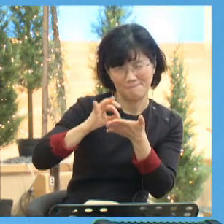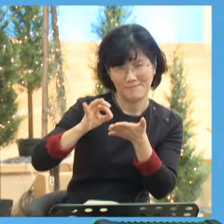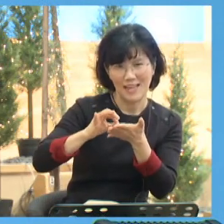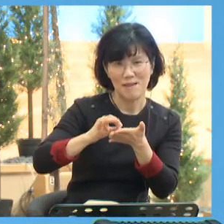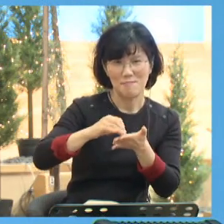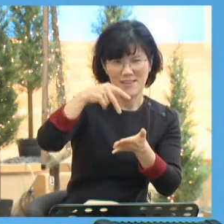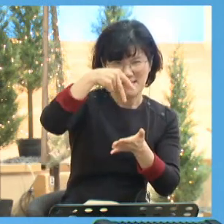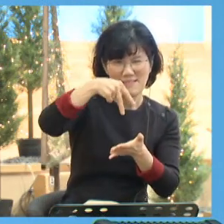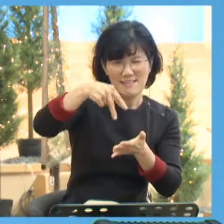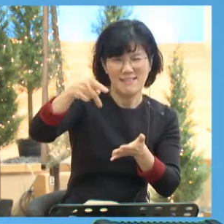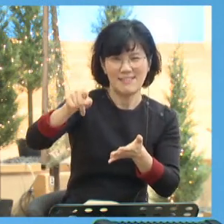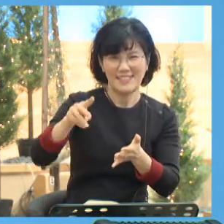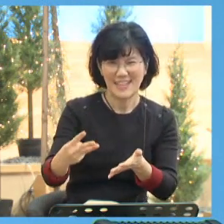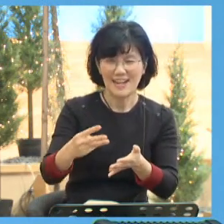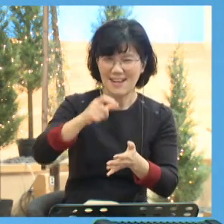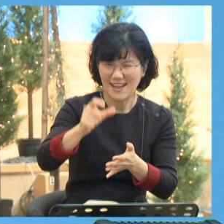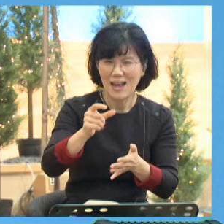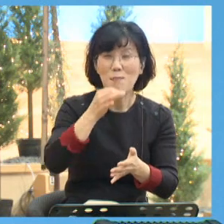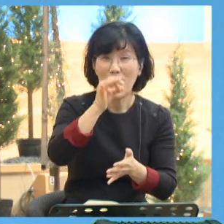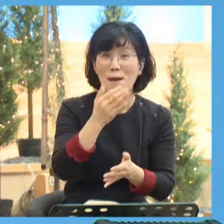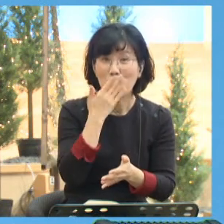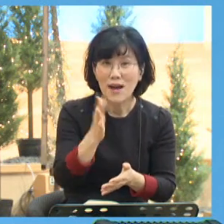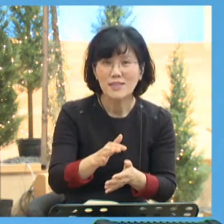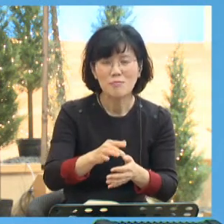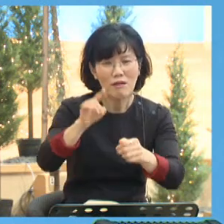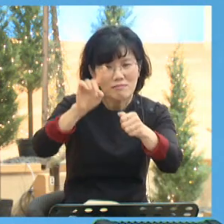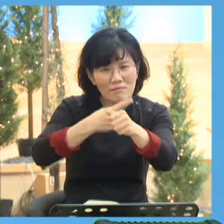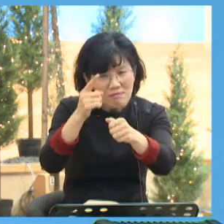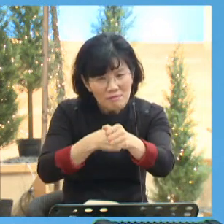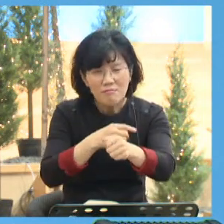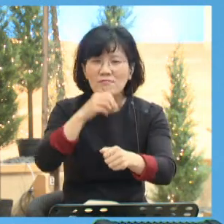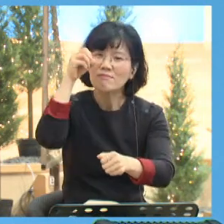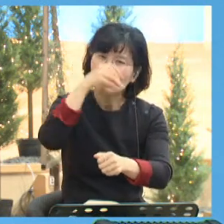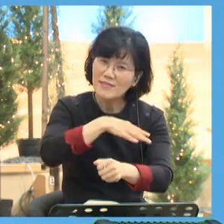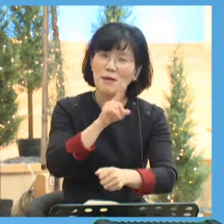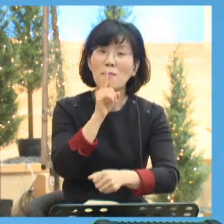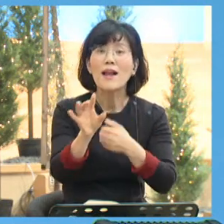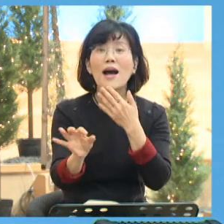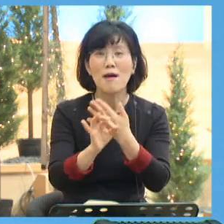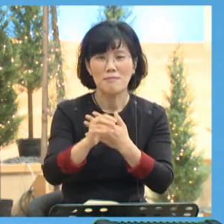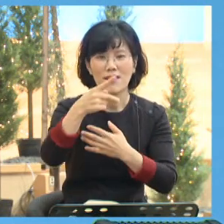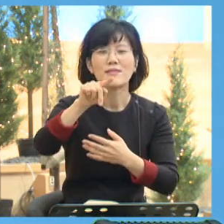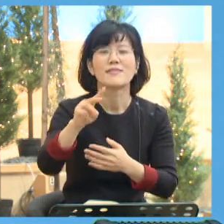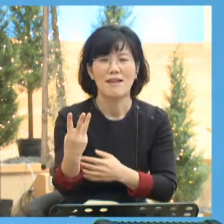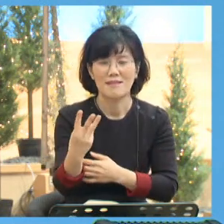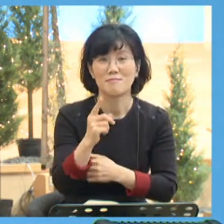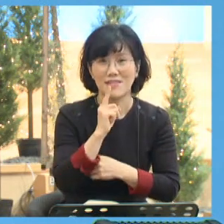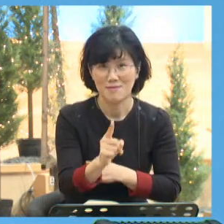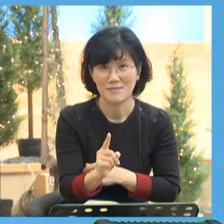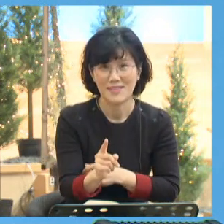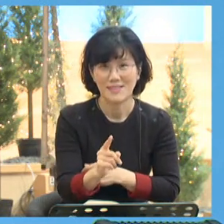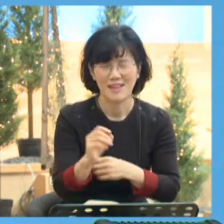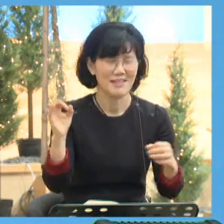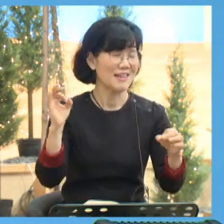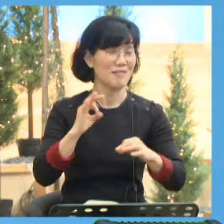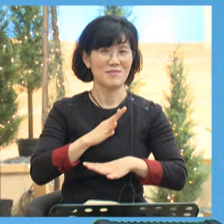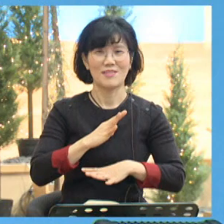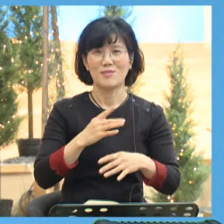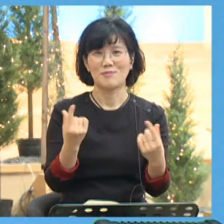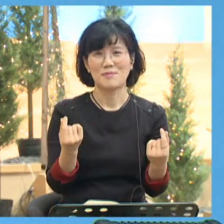쌀 됩니다 이게 강하게 발음 쌀이 됩니다 그런데 않게 함 무심결에 게 하면 살 깜짝 놀래